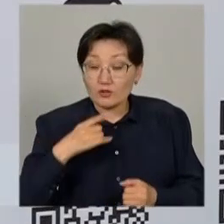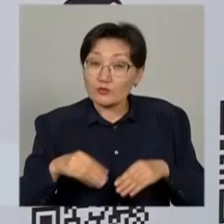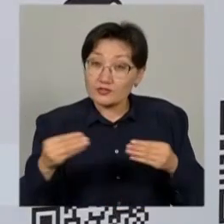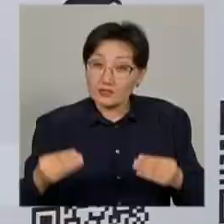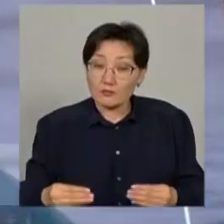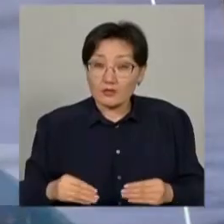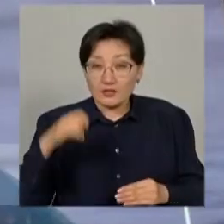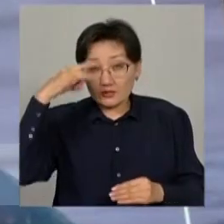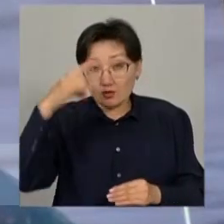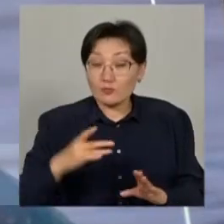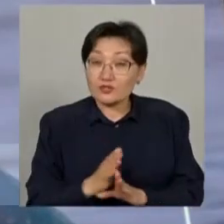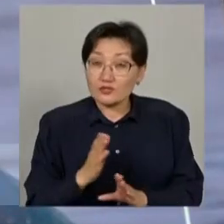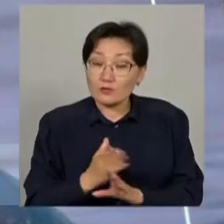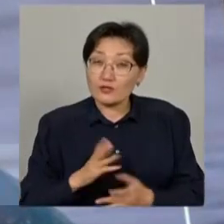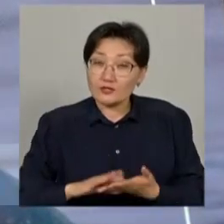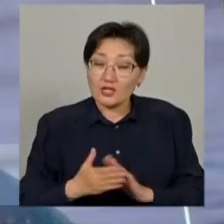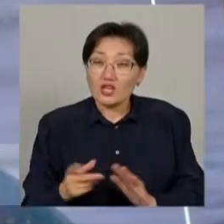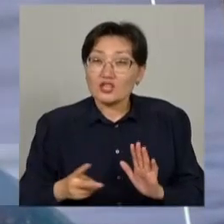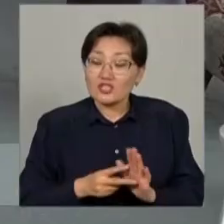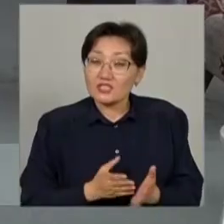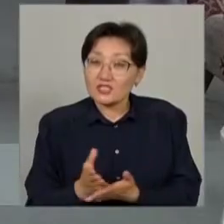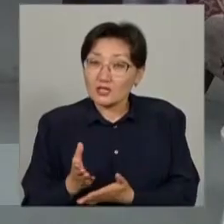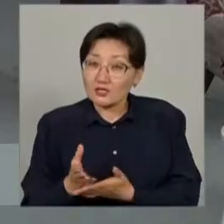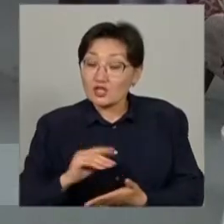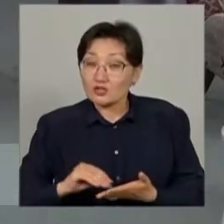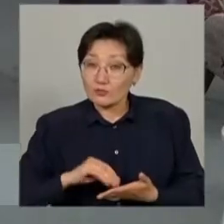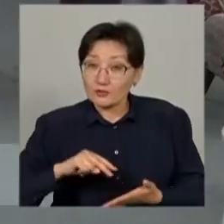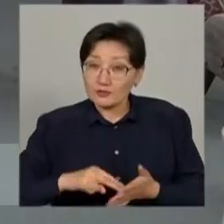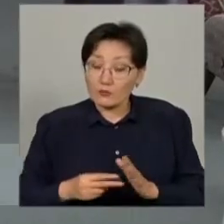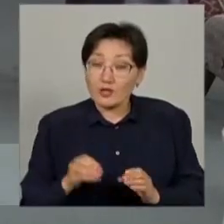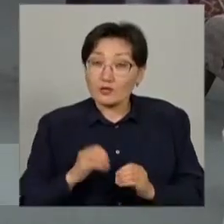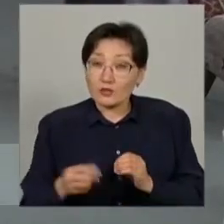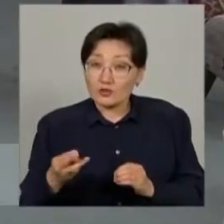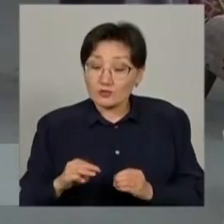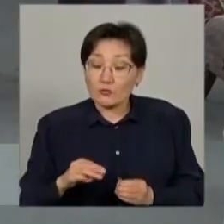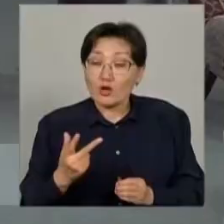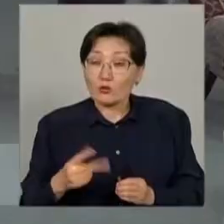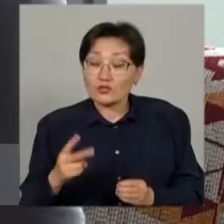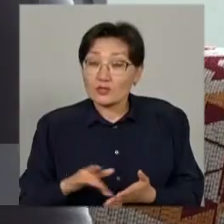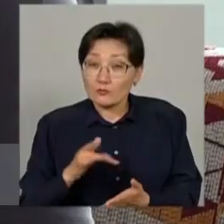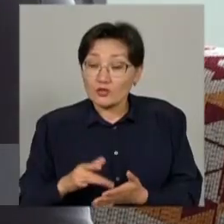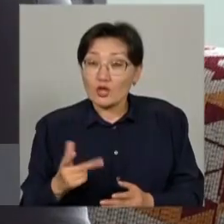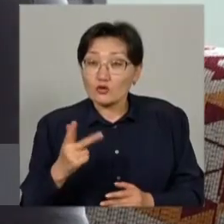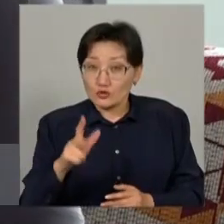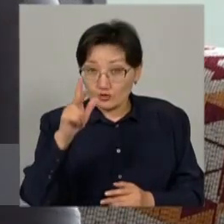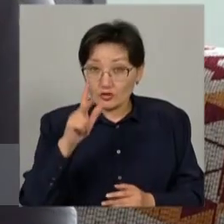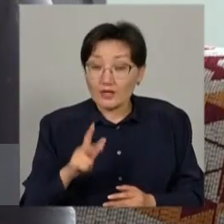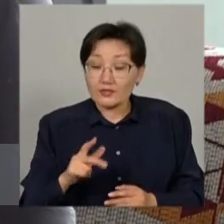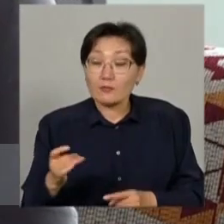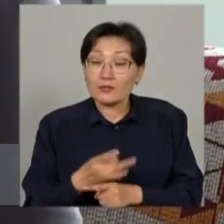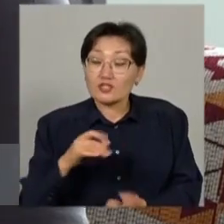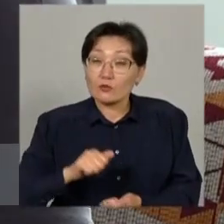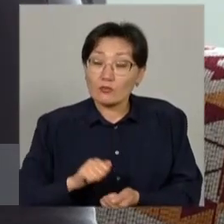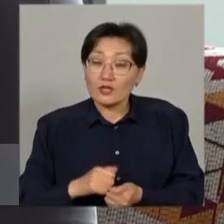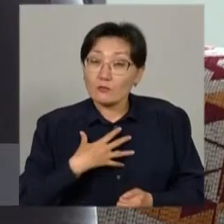журналы елдегі экология жайын 7 салада сараптамақ. 10 мың тиражбен таралатын 32 беттік басылым 3 айда 1 рет шығады. Ең